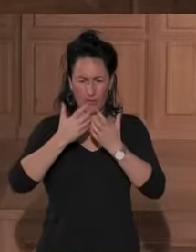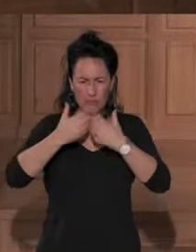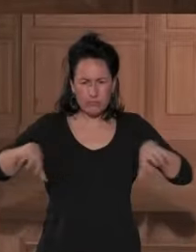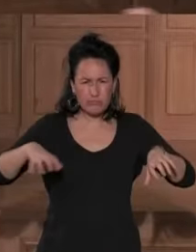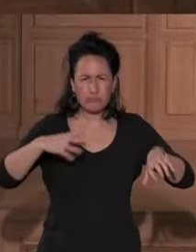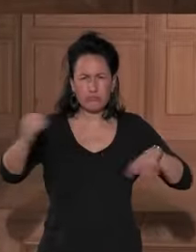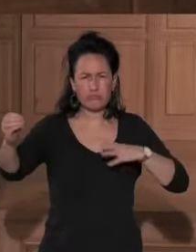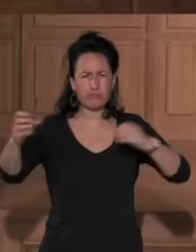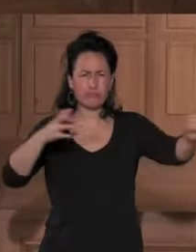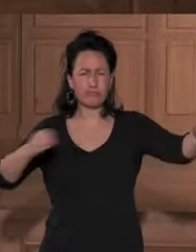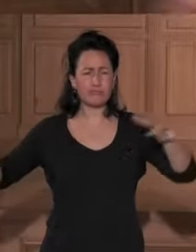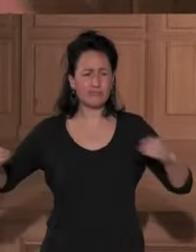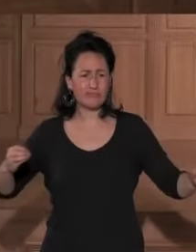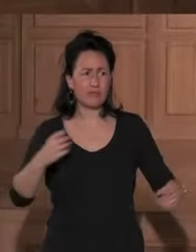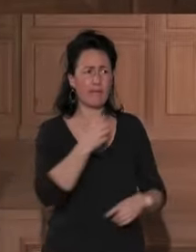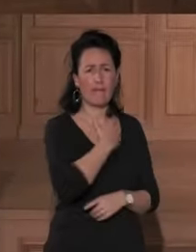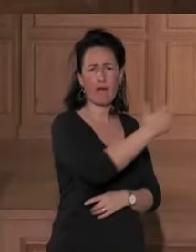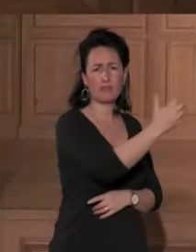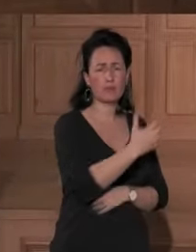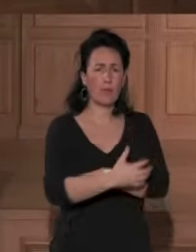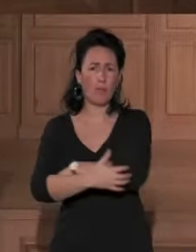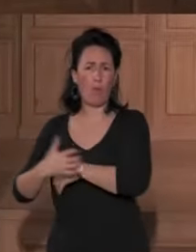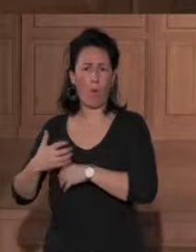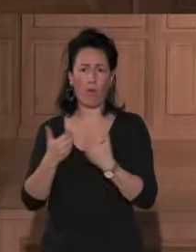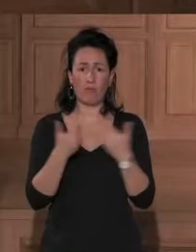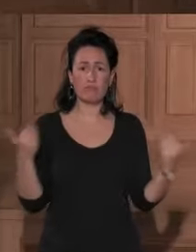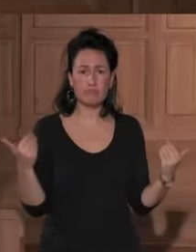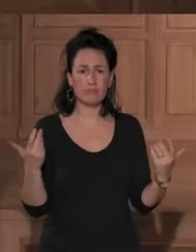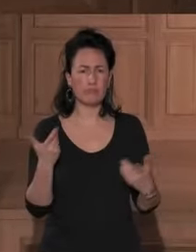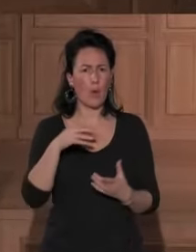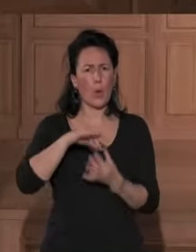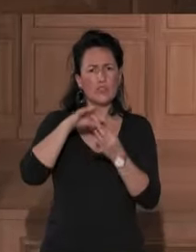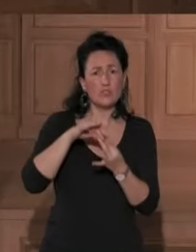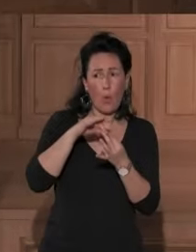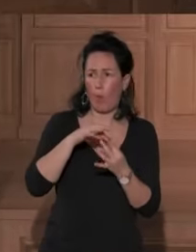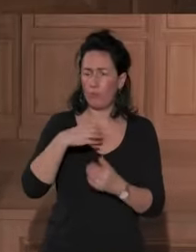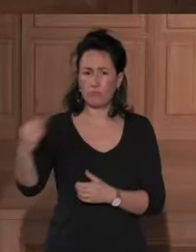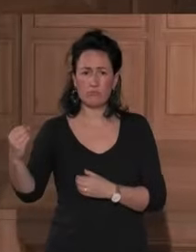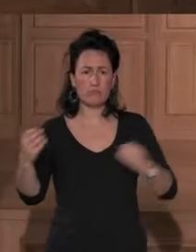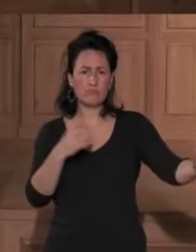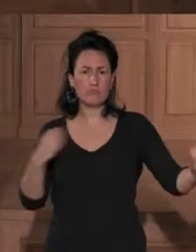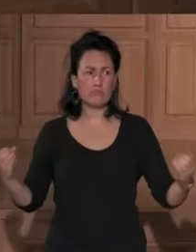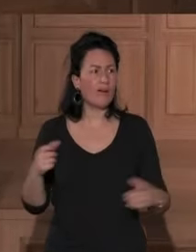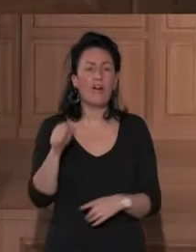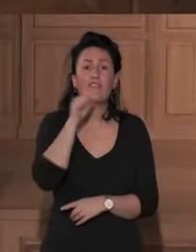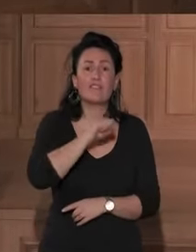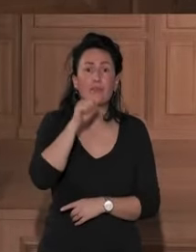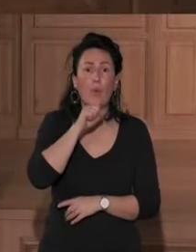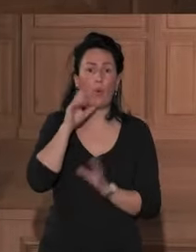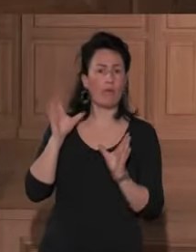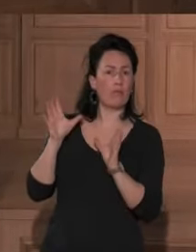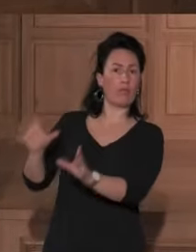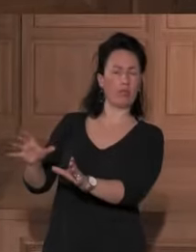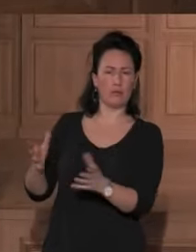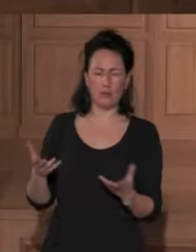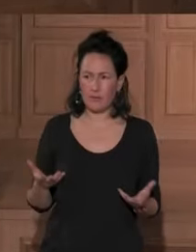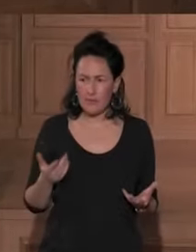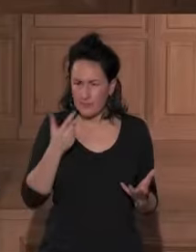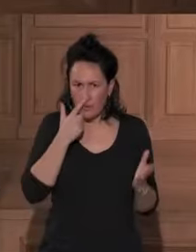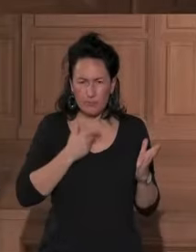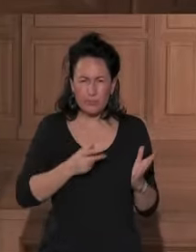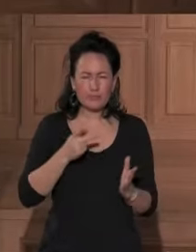entre les riches et les pauvres, entre les religions, entre les jeunes et les vieux. D'ailleurs, on voit bien que les vieux, aujourd'hui, on les enferme. Enfin, est-ce que vous pensez que les personnes,